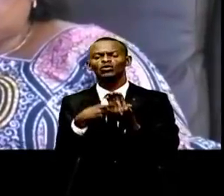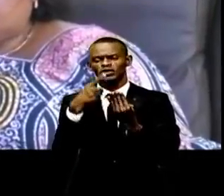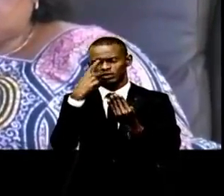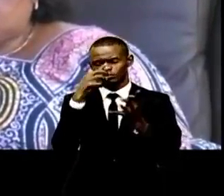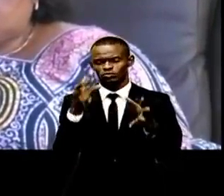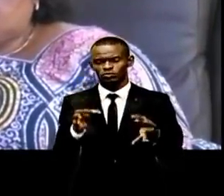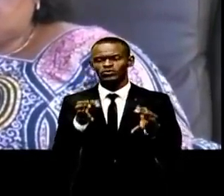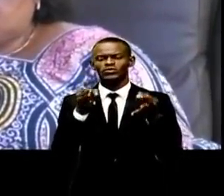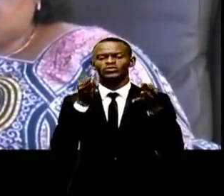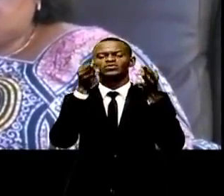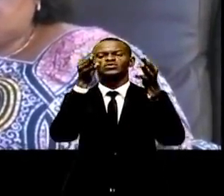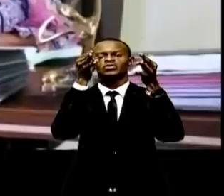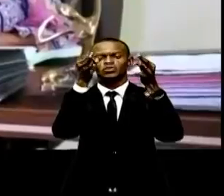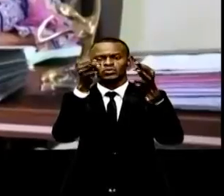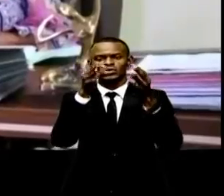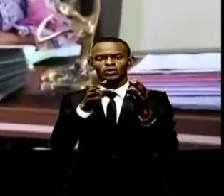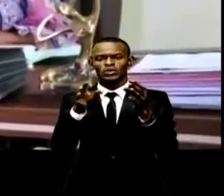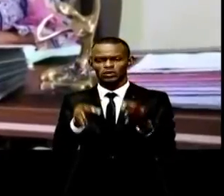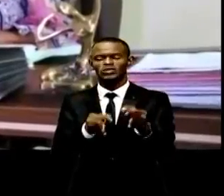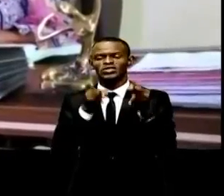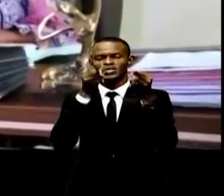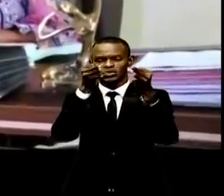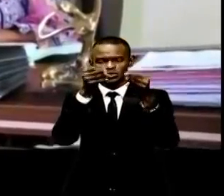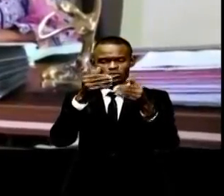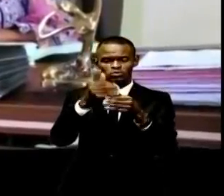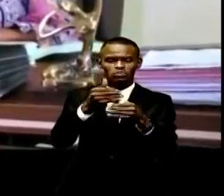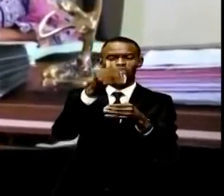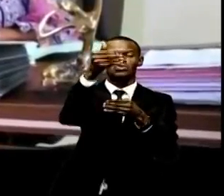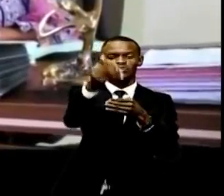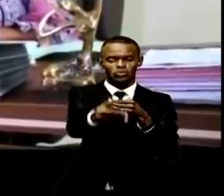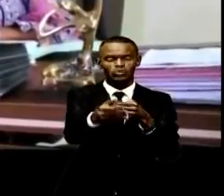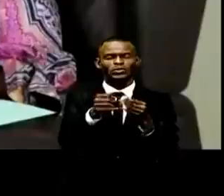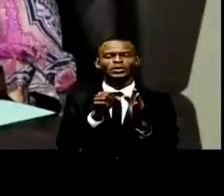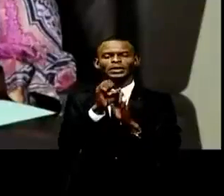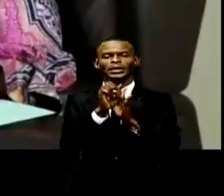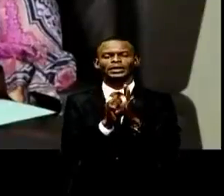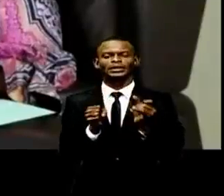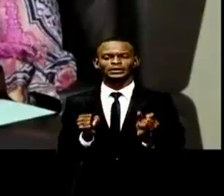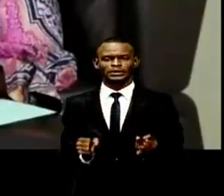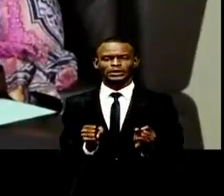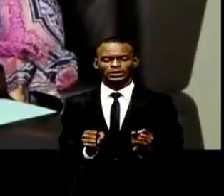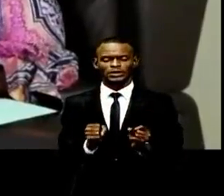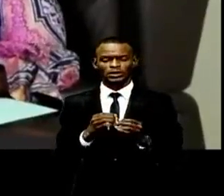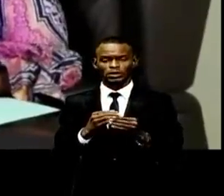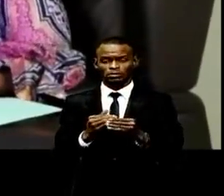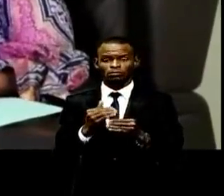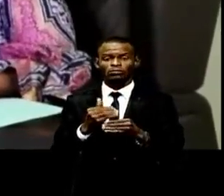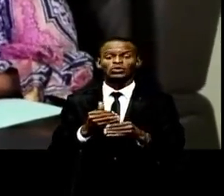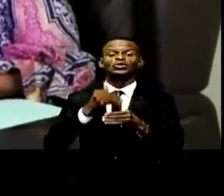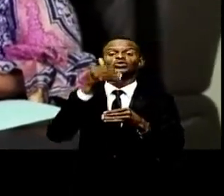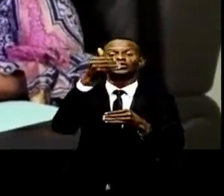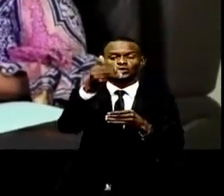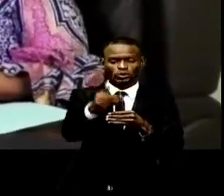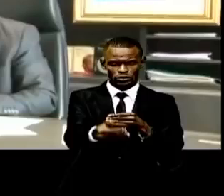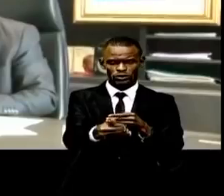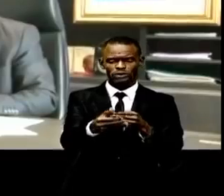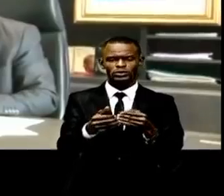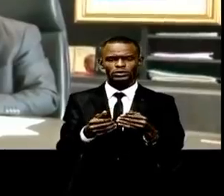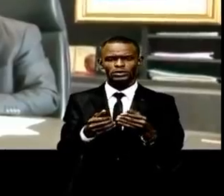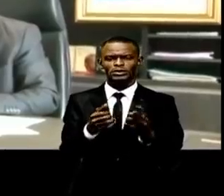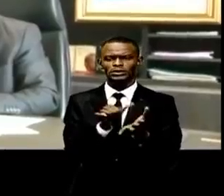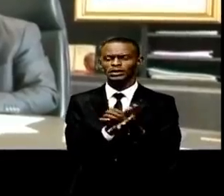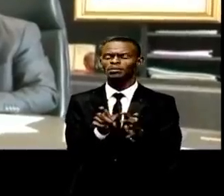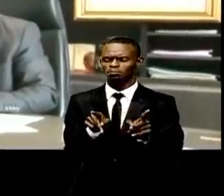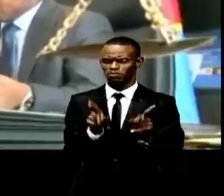jours prenant cours le 4 juin 2022. Cette prorogation permettra à nos forces de défense et de sécurité